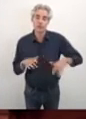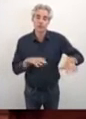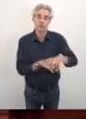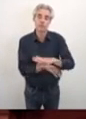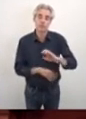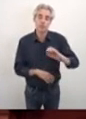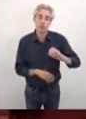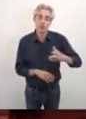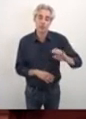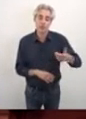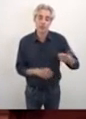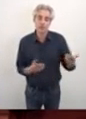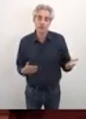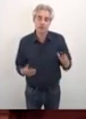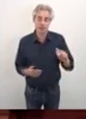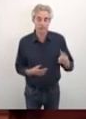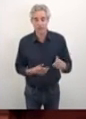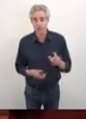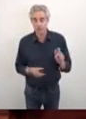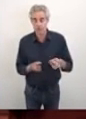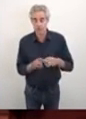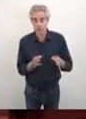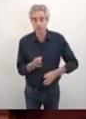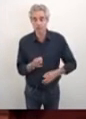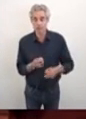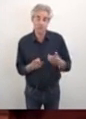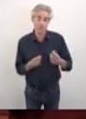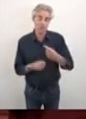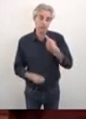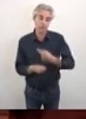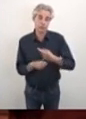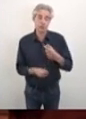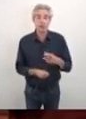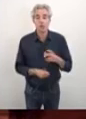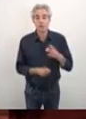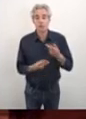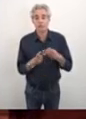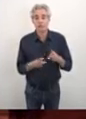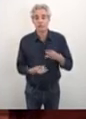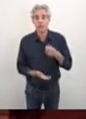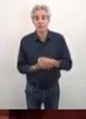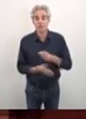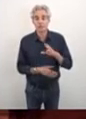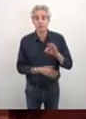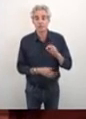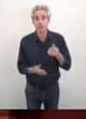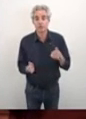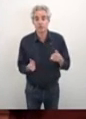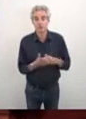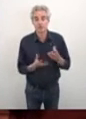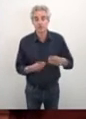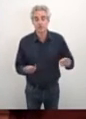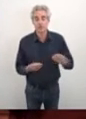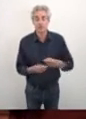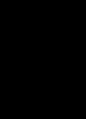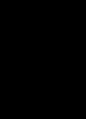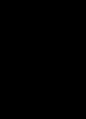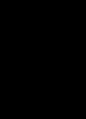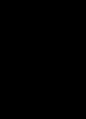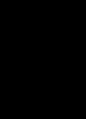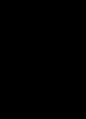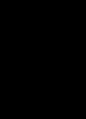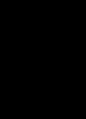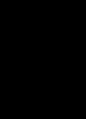numérique. Celle-ci, en effet, impose aux communes de plus de 50 000 habitants de définir au plus tard au 1er janvier 2025